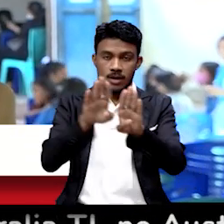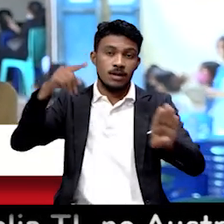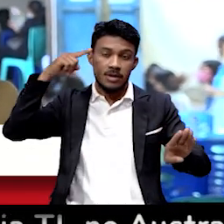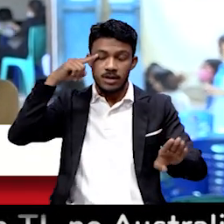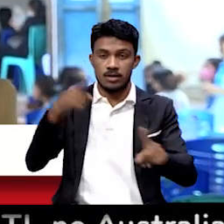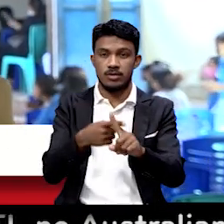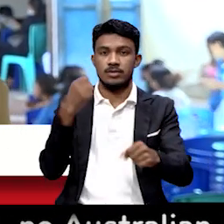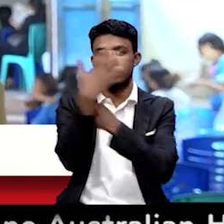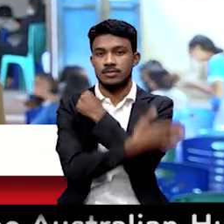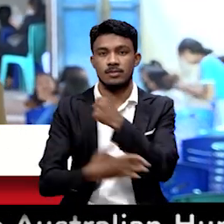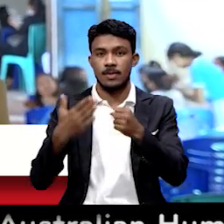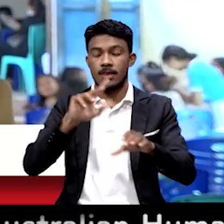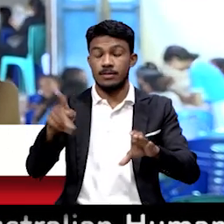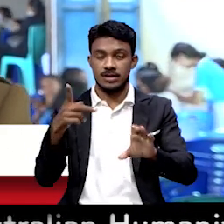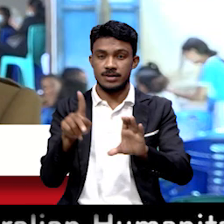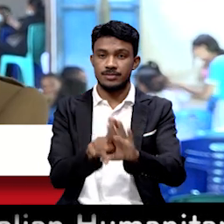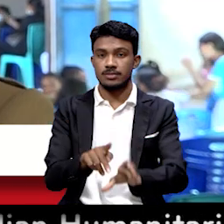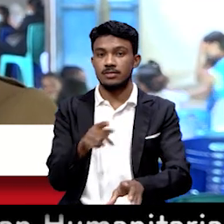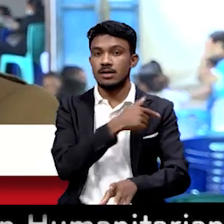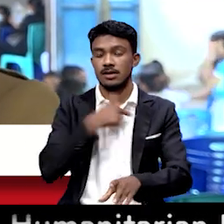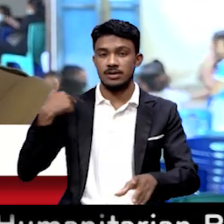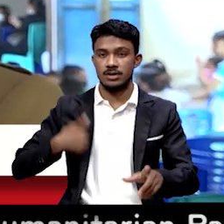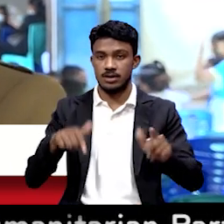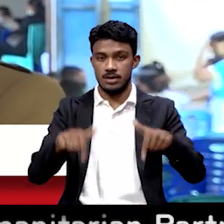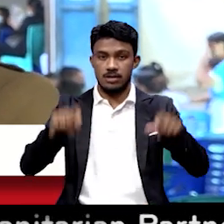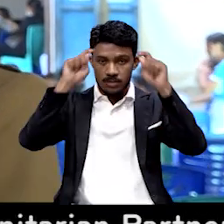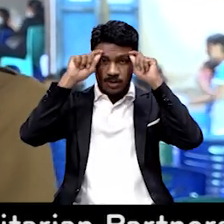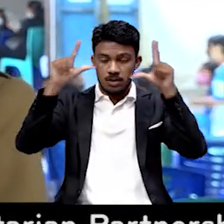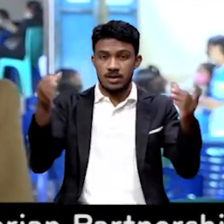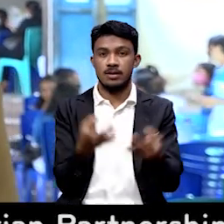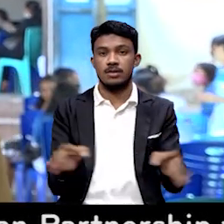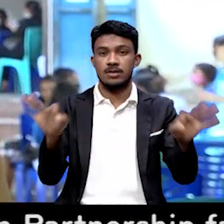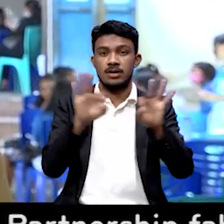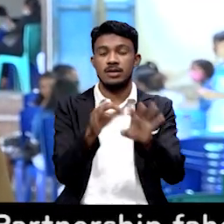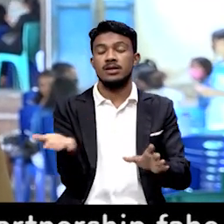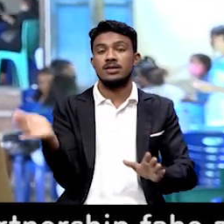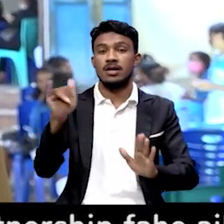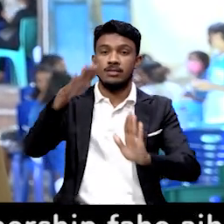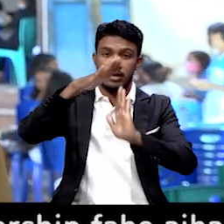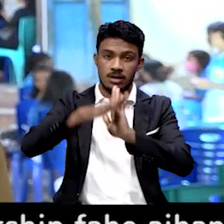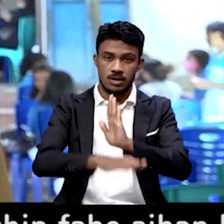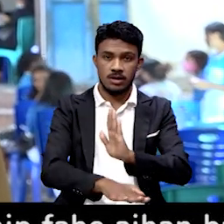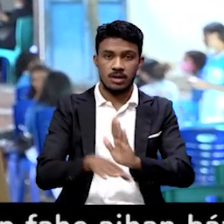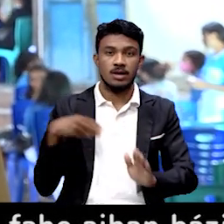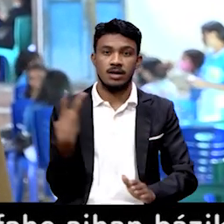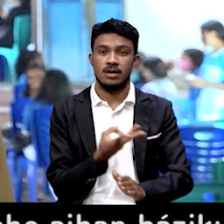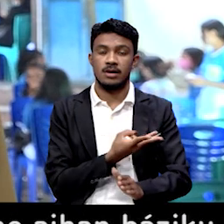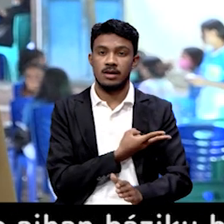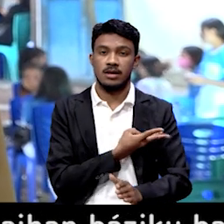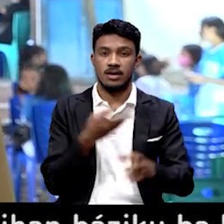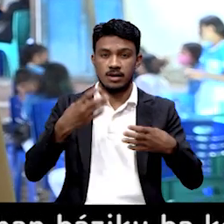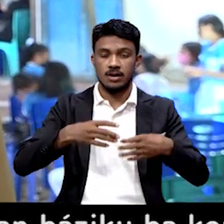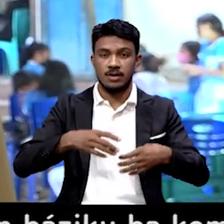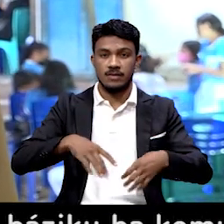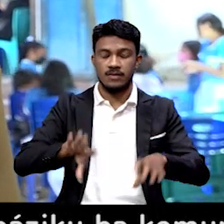Presenza China e Timor-Leste è positivo. Si era una dinamica di un'economia.